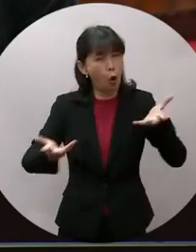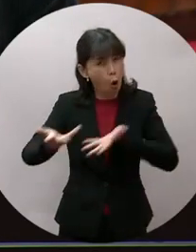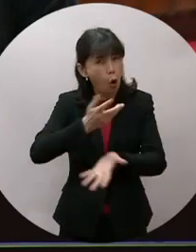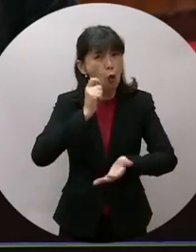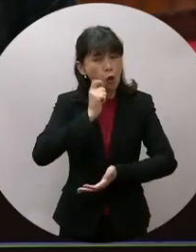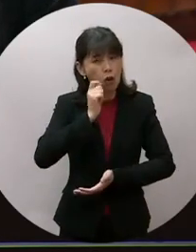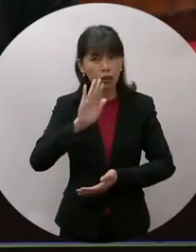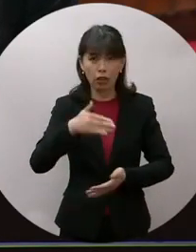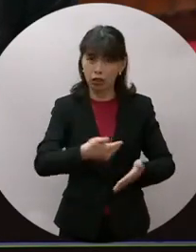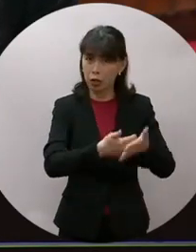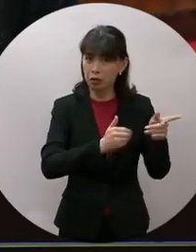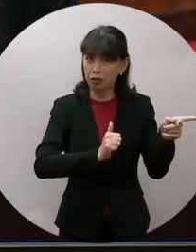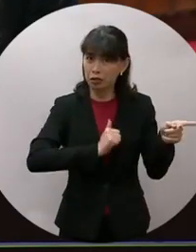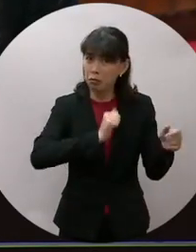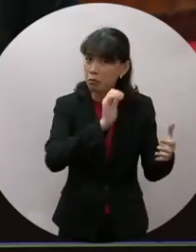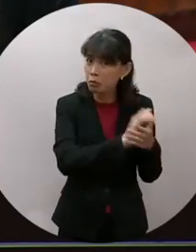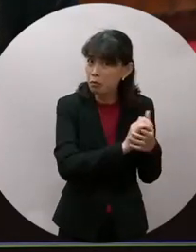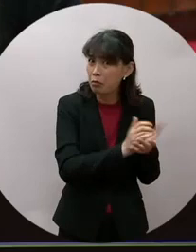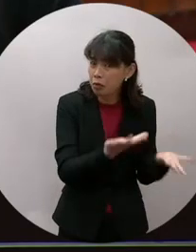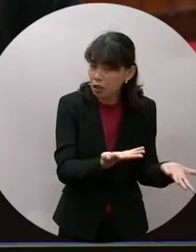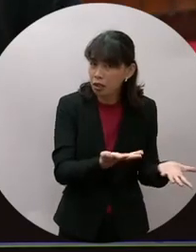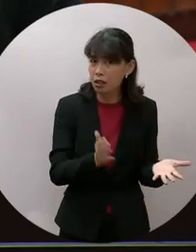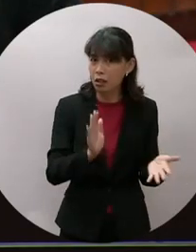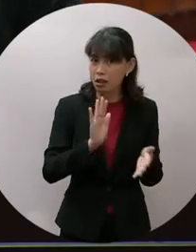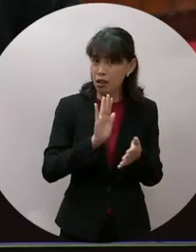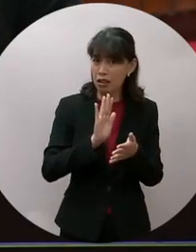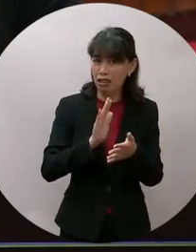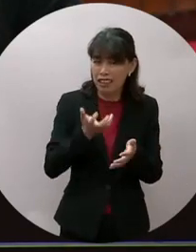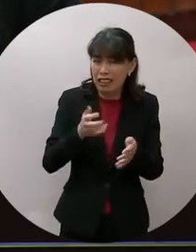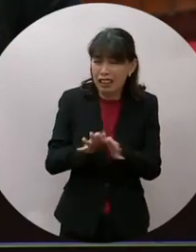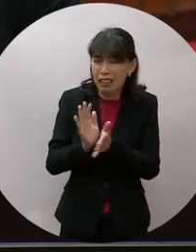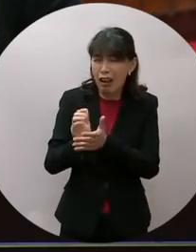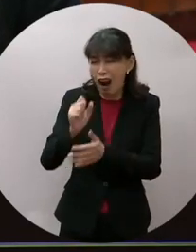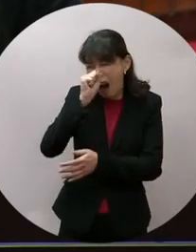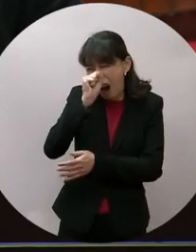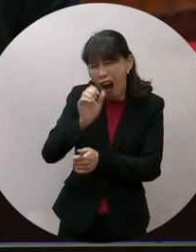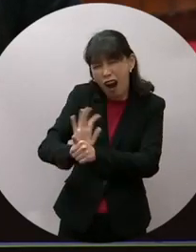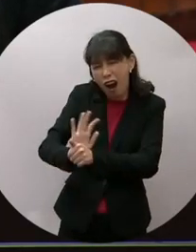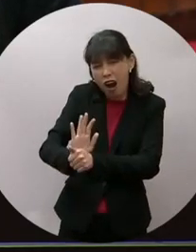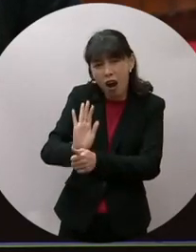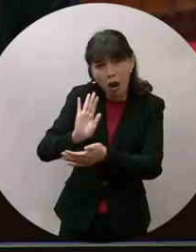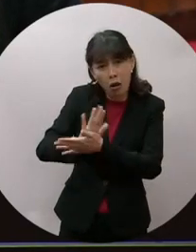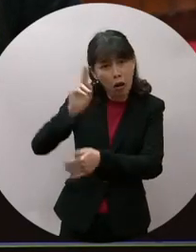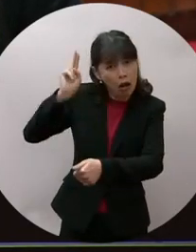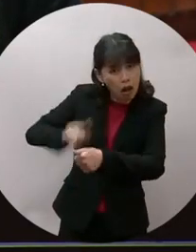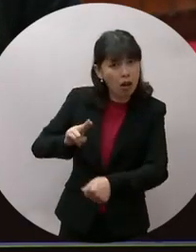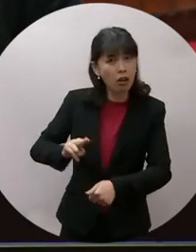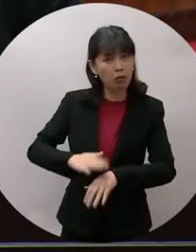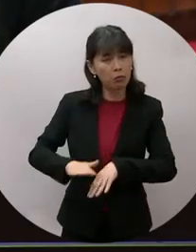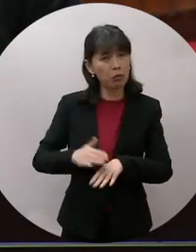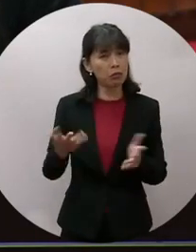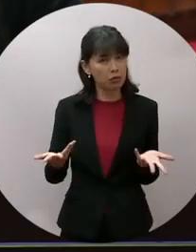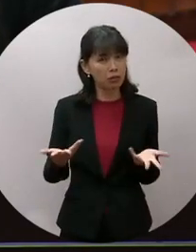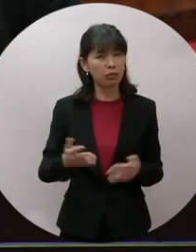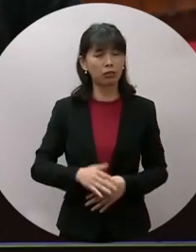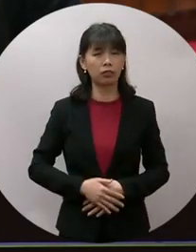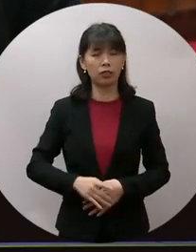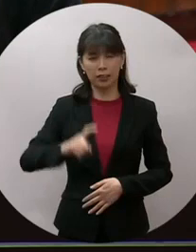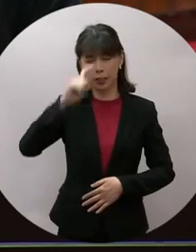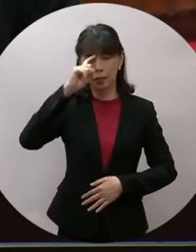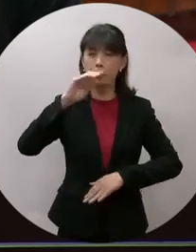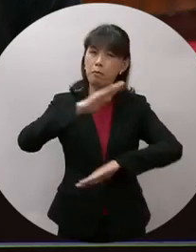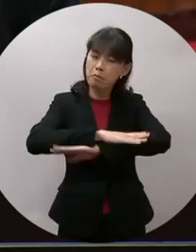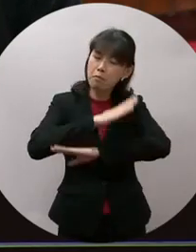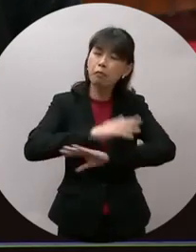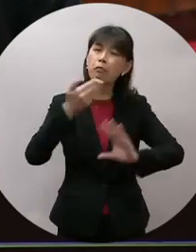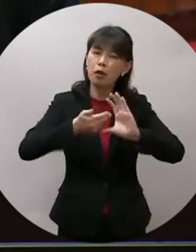吗？还是将来会对我们有害处的朋友？所以我希望在这个地方多多的将媒体